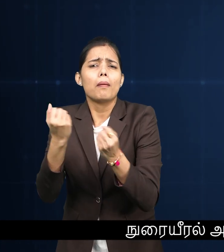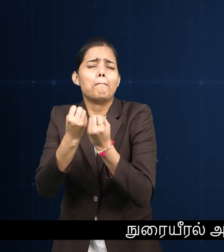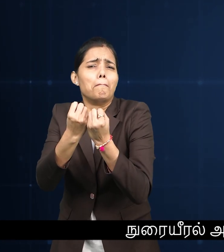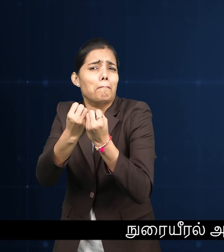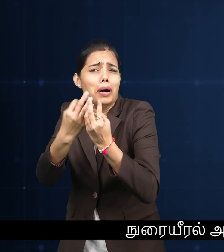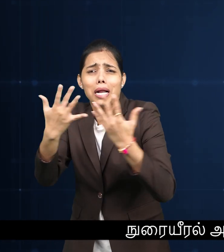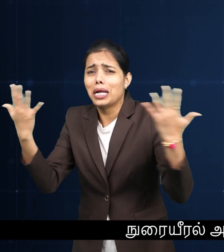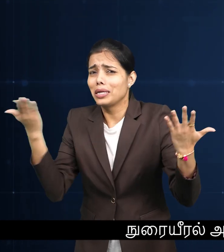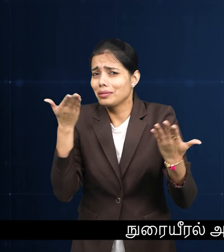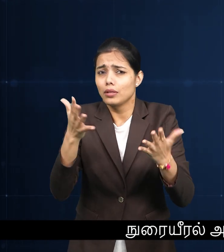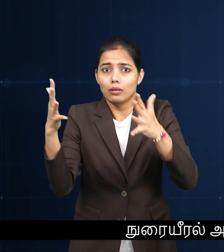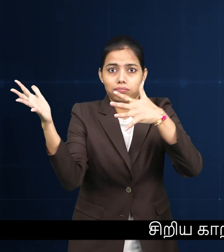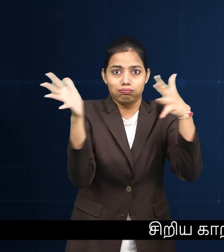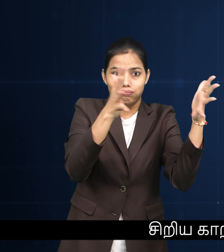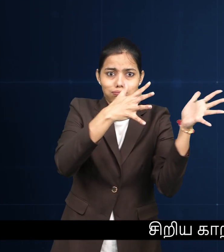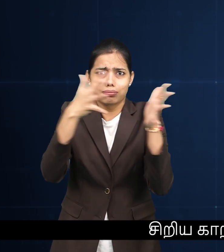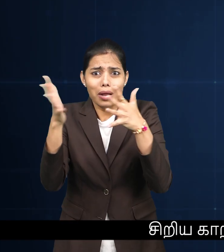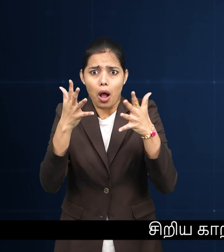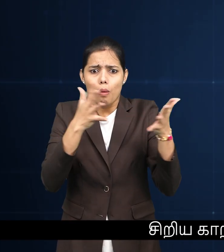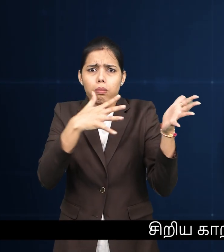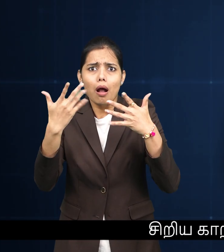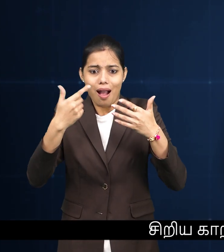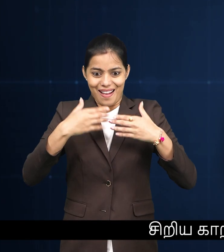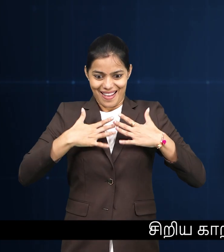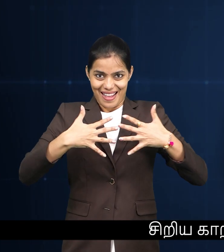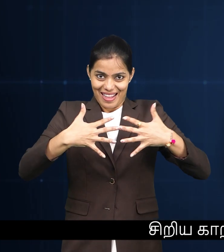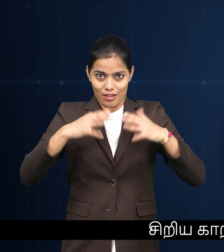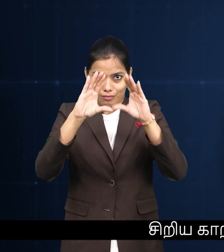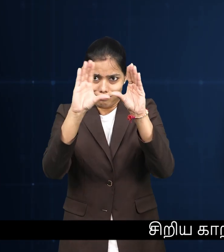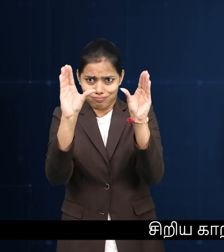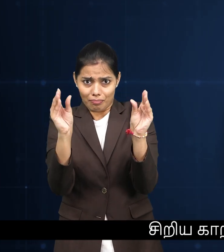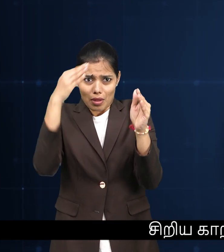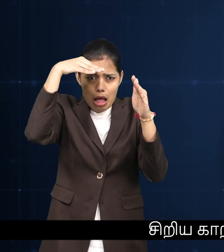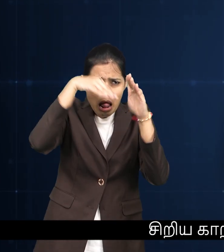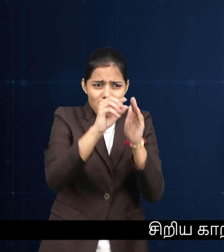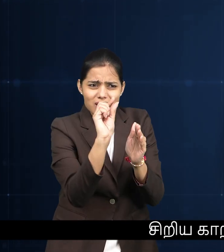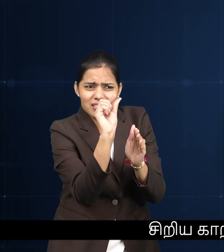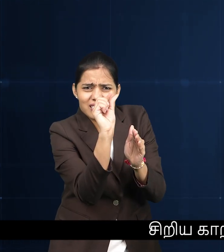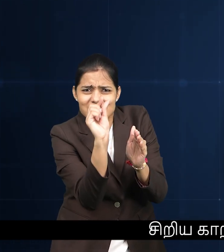நுரையீரல் அல்வியோலி எனப்படும் பல சிறிய காற்று பைகளால் ஆனது.